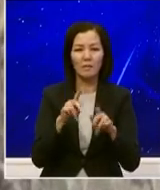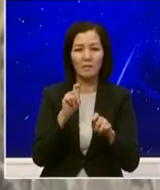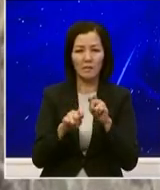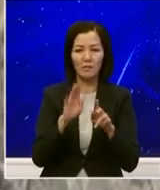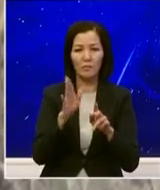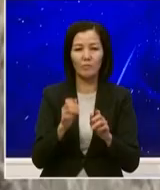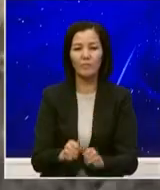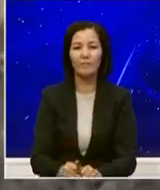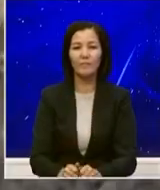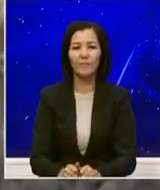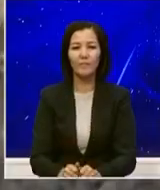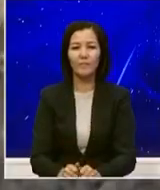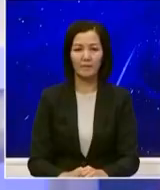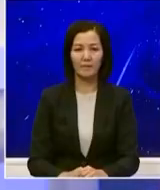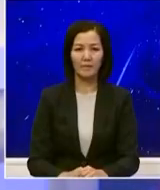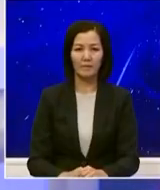следствию.